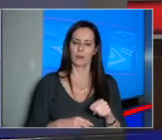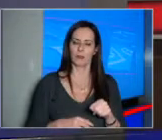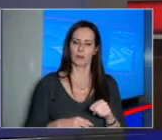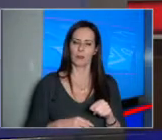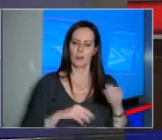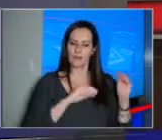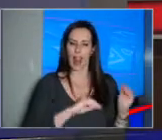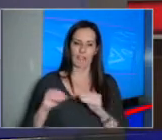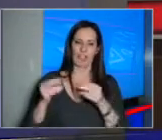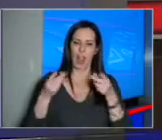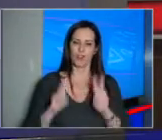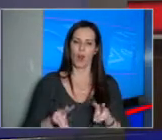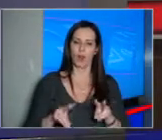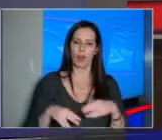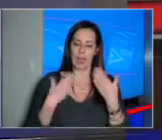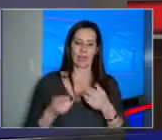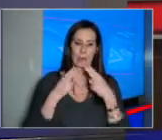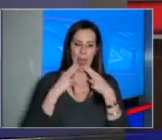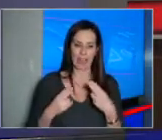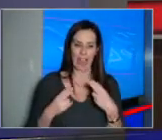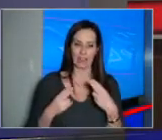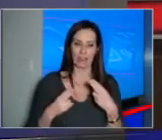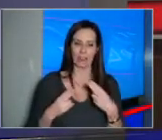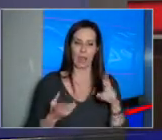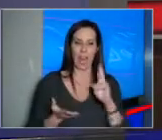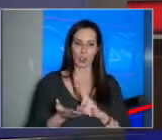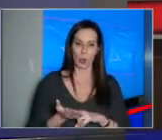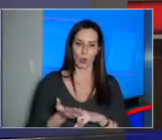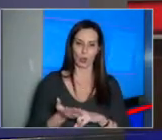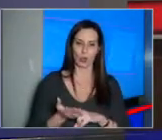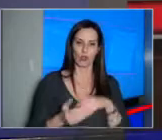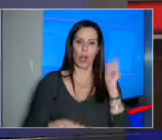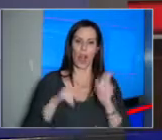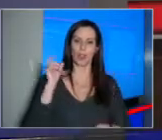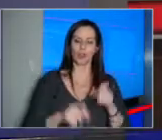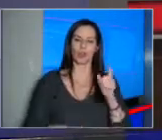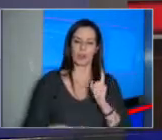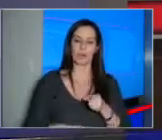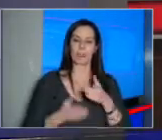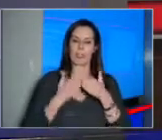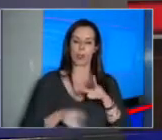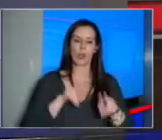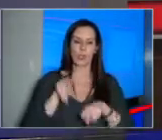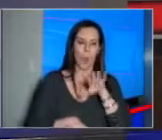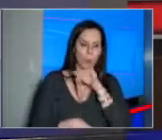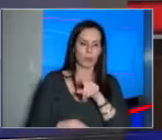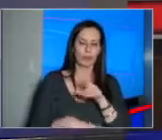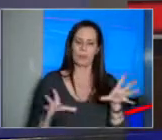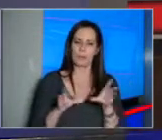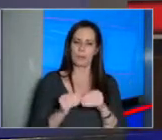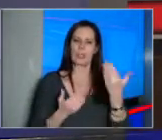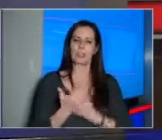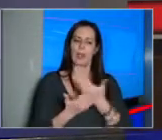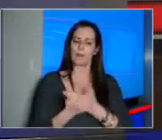את האפשרות לתת מענה לזכויות של אותם אנשים שנזקקים לסיוע סיעודי באמצעות